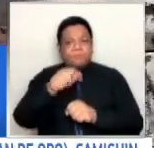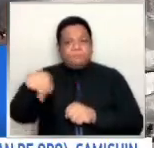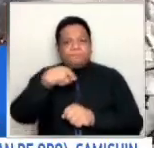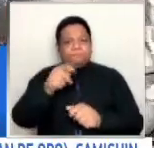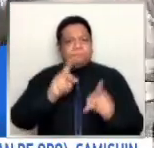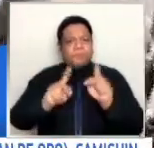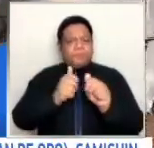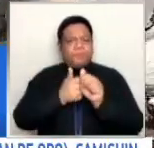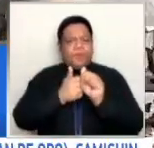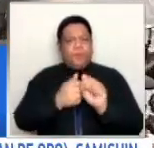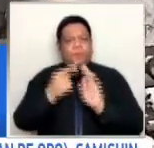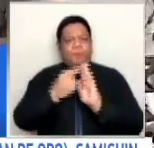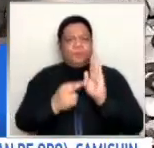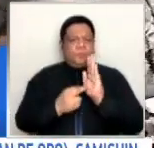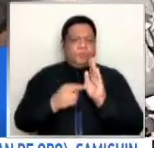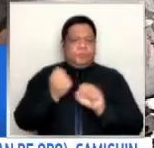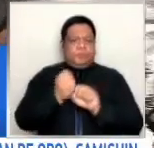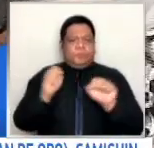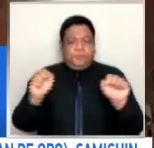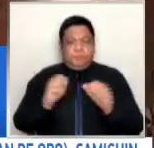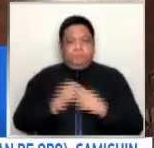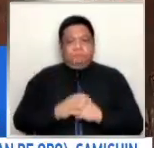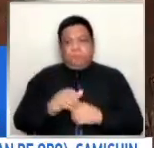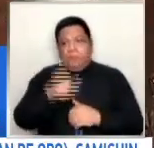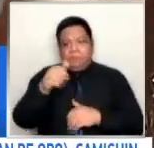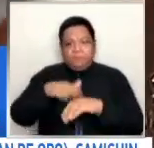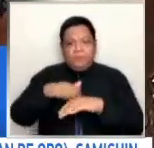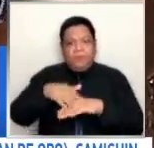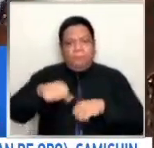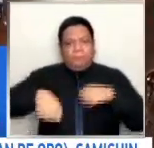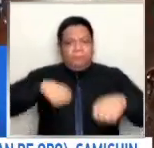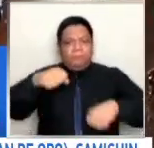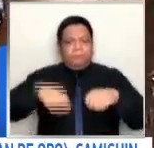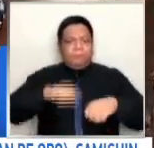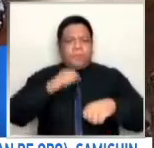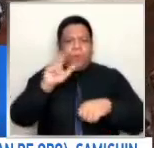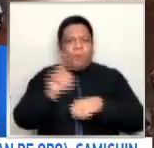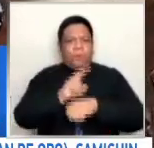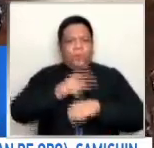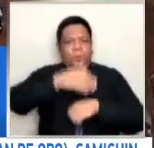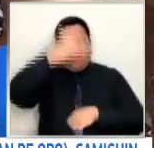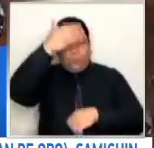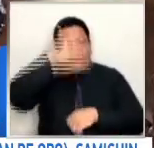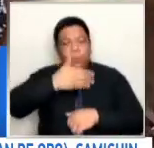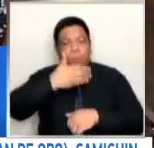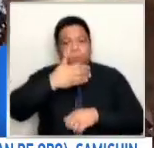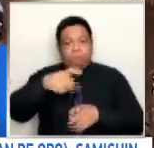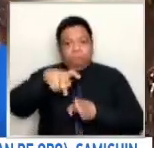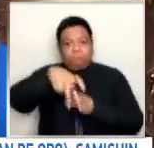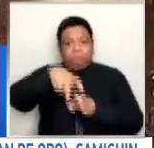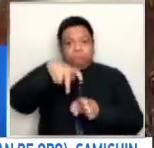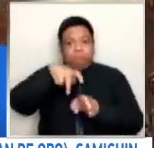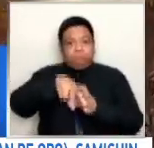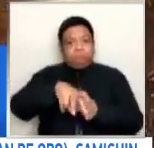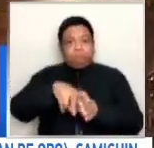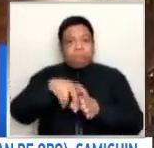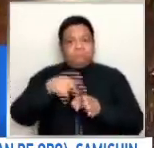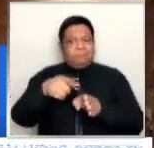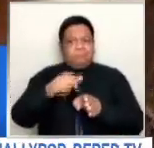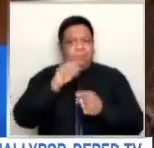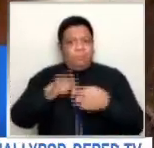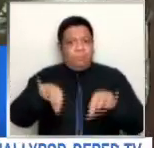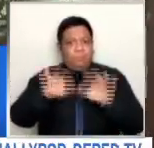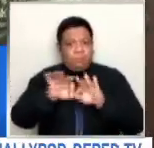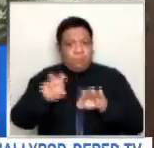Taytay. May ilang mga nasita tulad ng mga biker na walang face shield at magkaangkas na rider na hindi na nga essential ang biyahe, lumabag pa